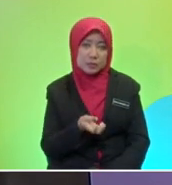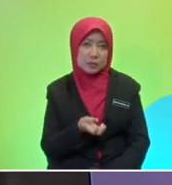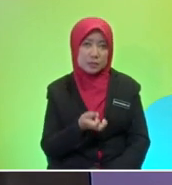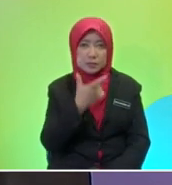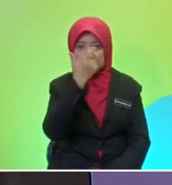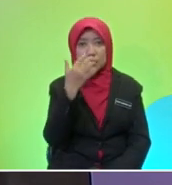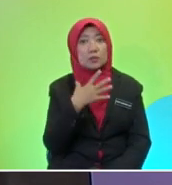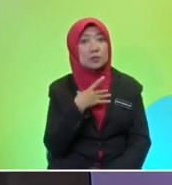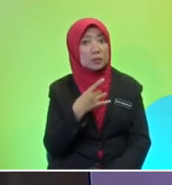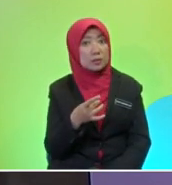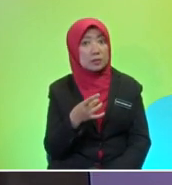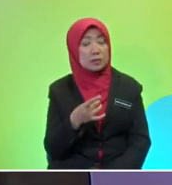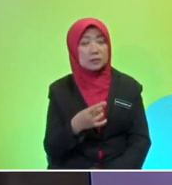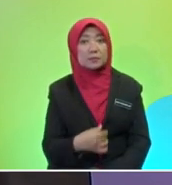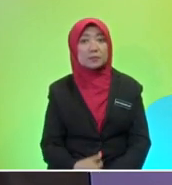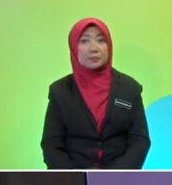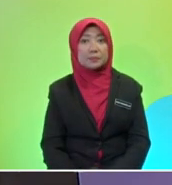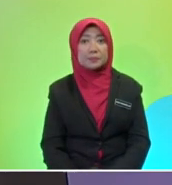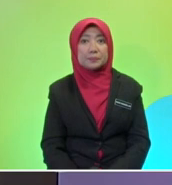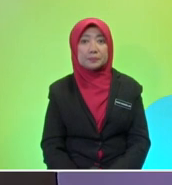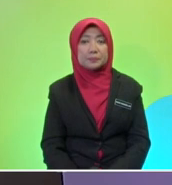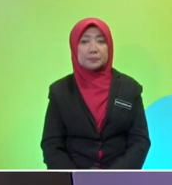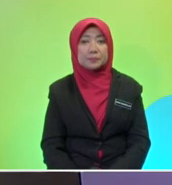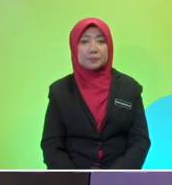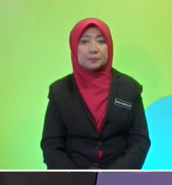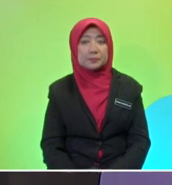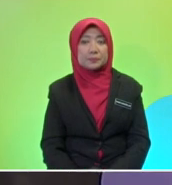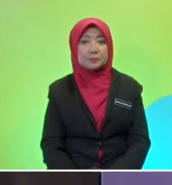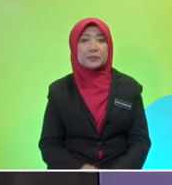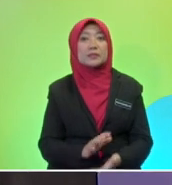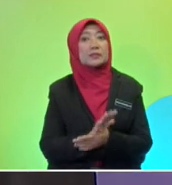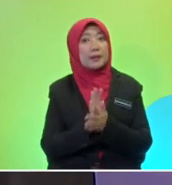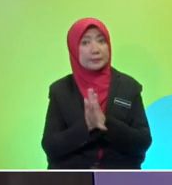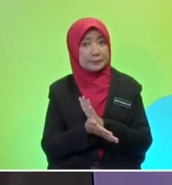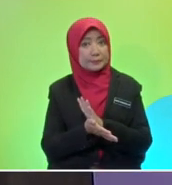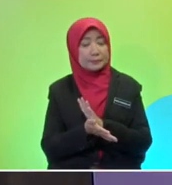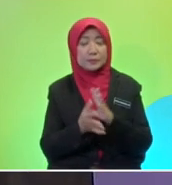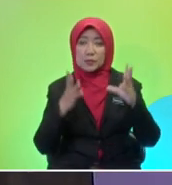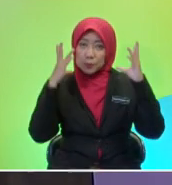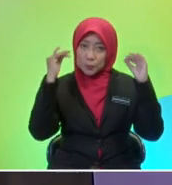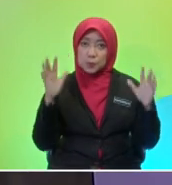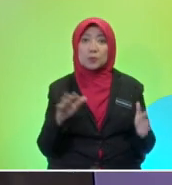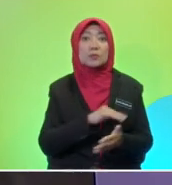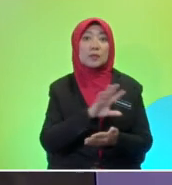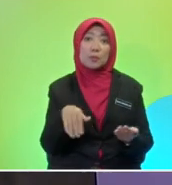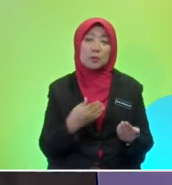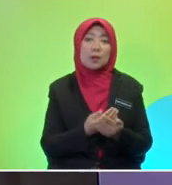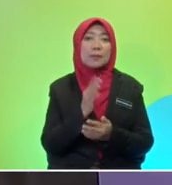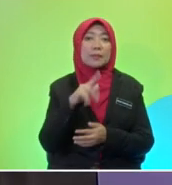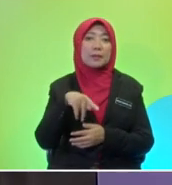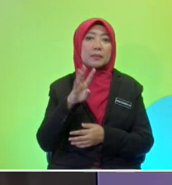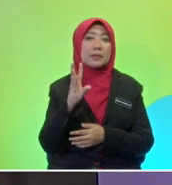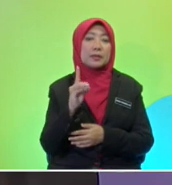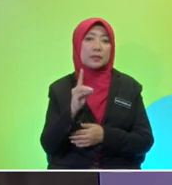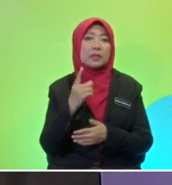bagi maka ini tak suka bagi makanan jangan begitu Oke jadi guru-guru semua PBD lah